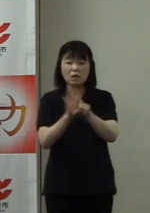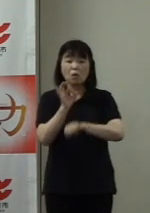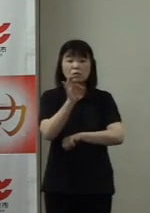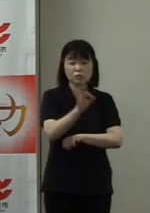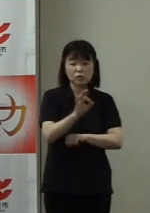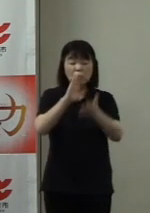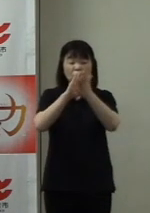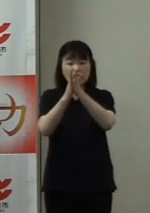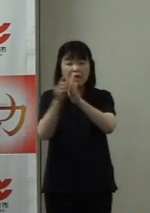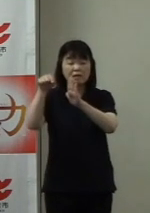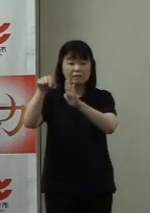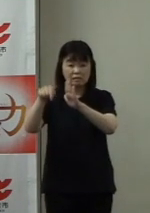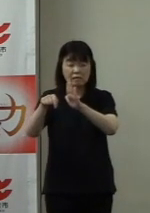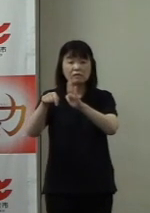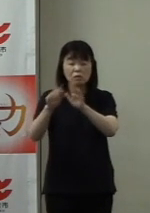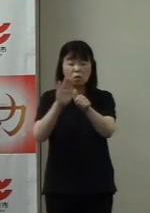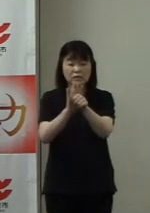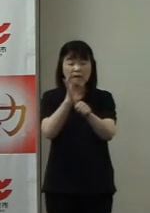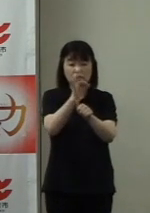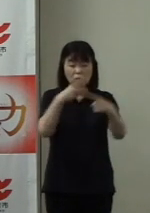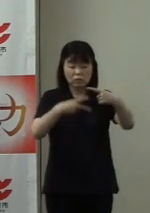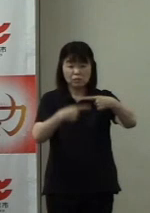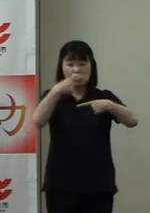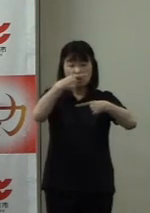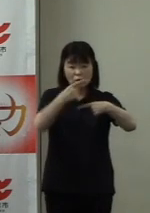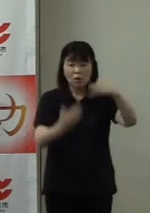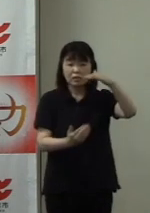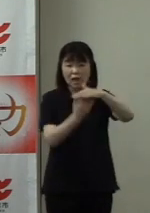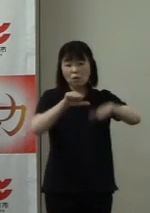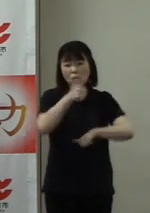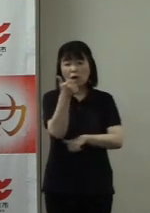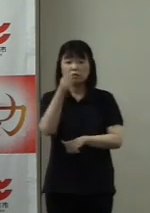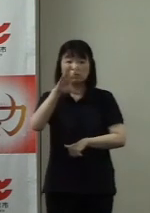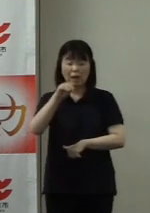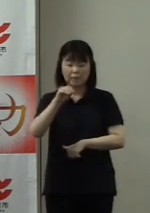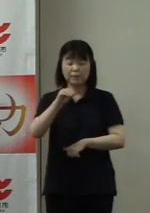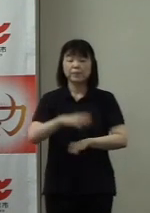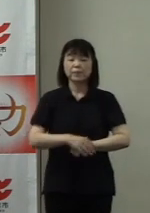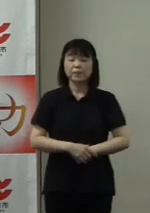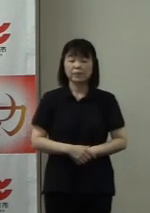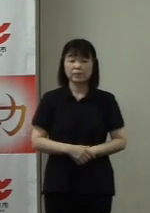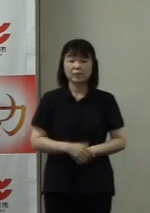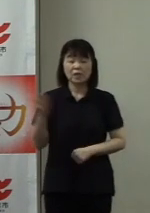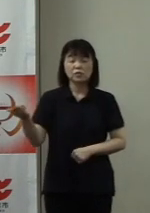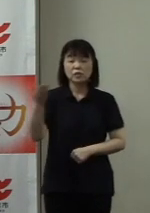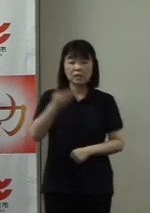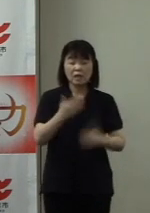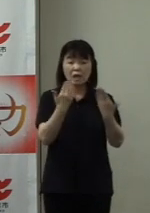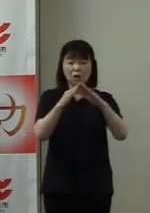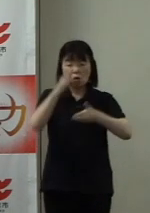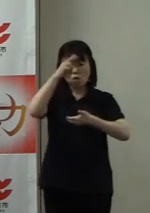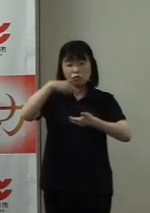県支援事業の補助算の2分の1以内で上限が500万円となっております。次に学校給食